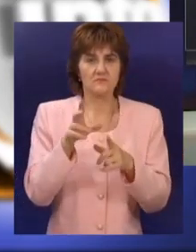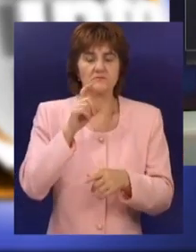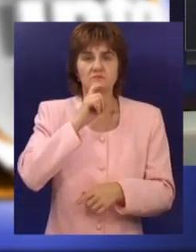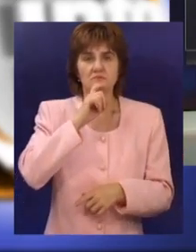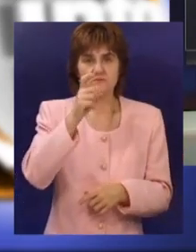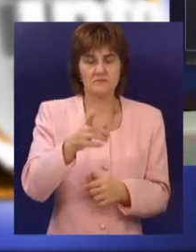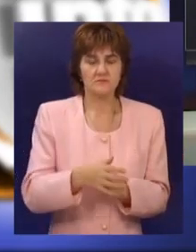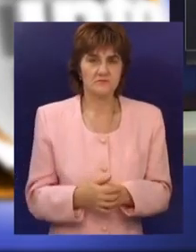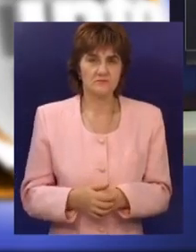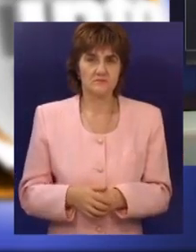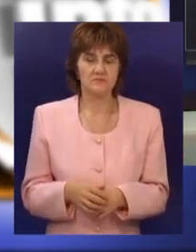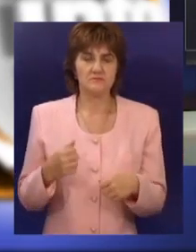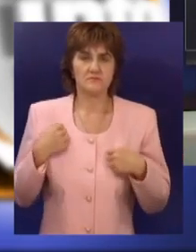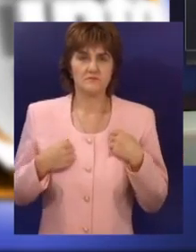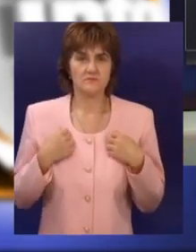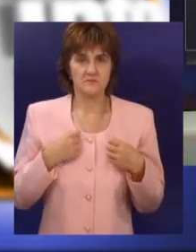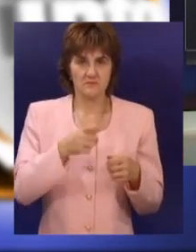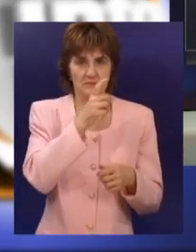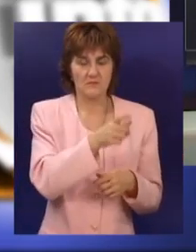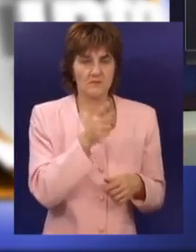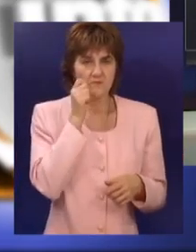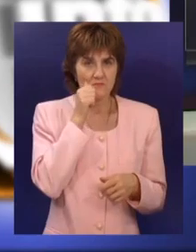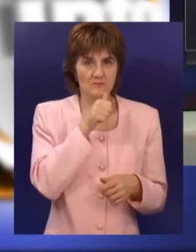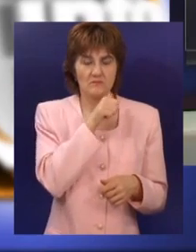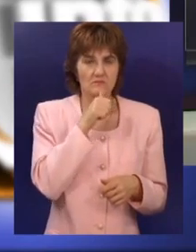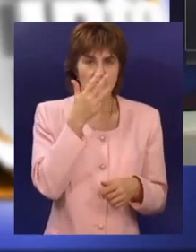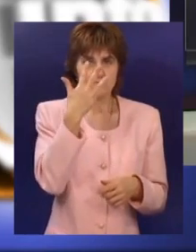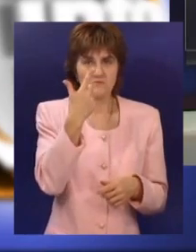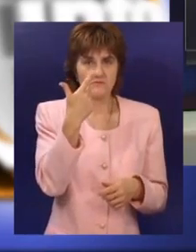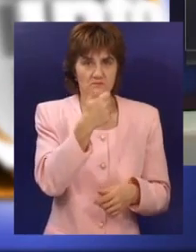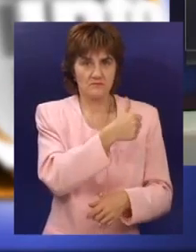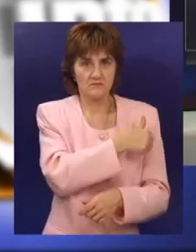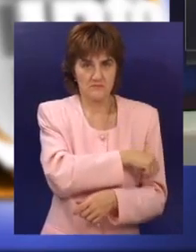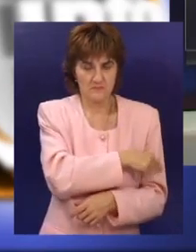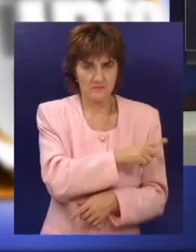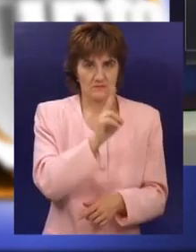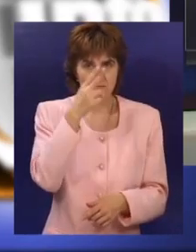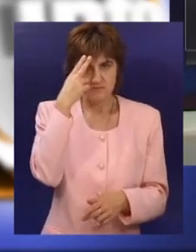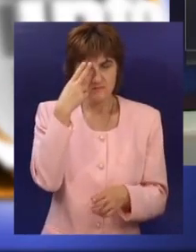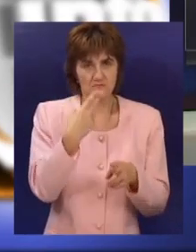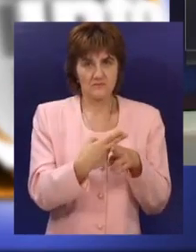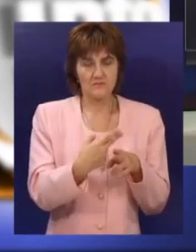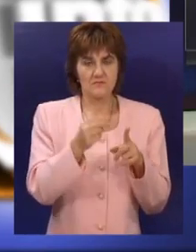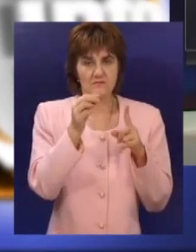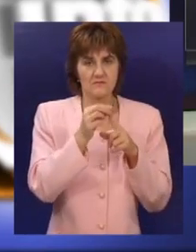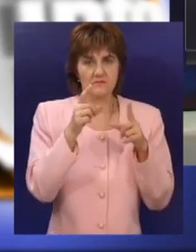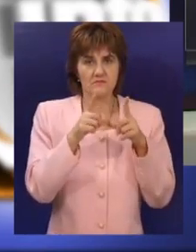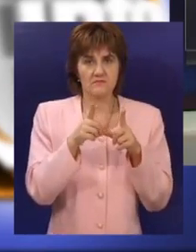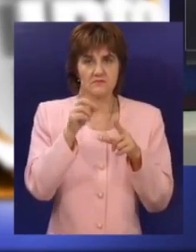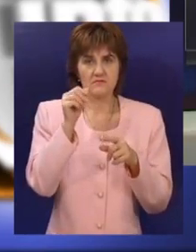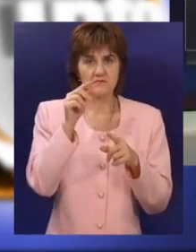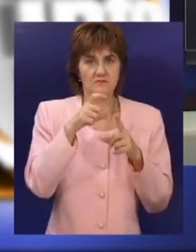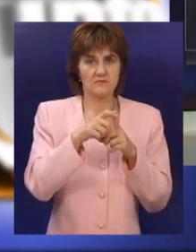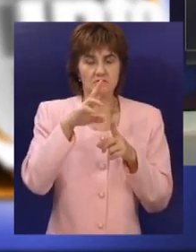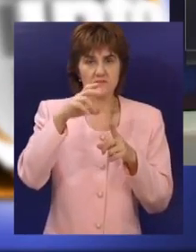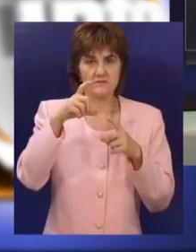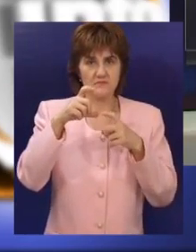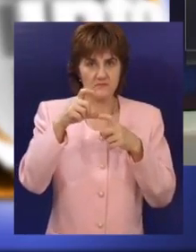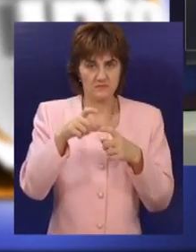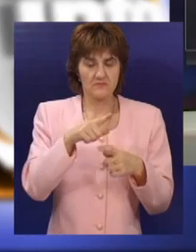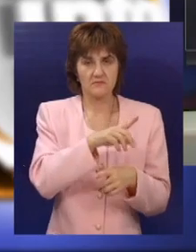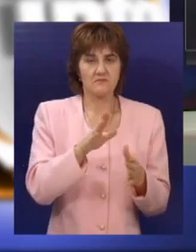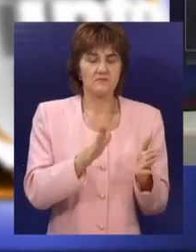saznajemo, nalazi se Subotičanin, 42-godišnji Vlaško Vaci, zvani Purdes. Među uhapšenima nalaze se još 7 lica iz Subotice